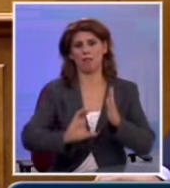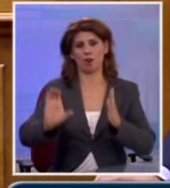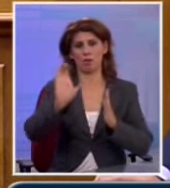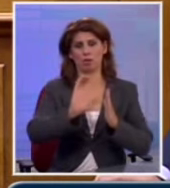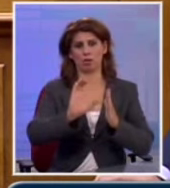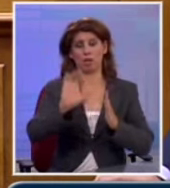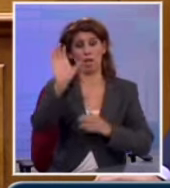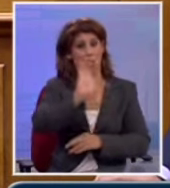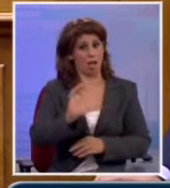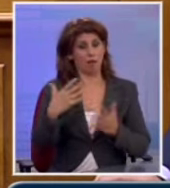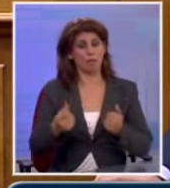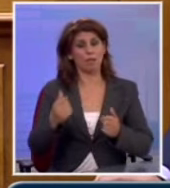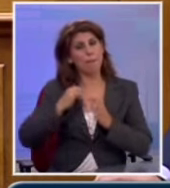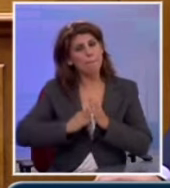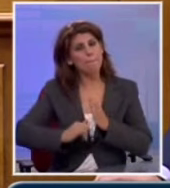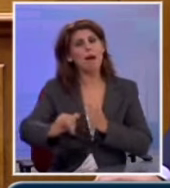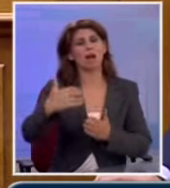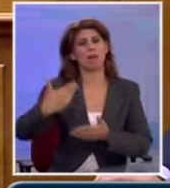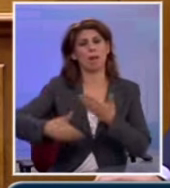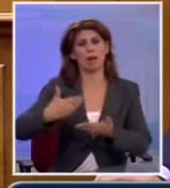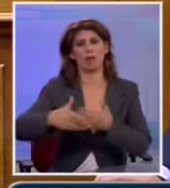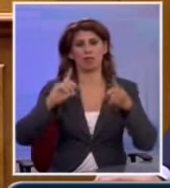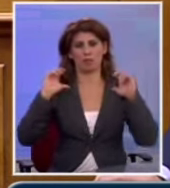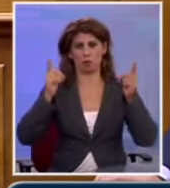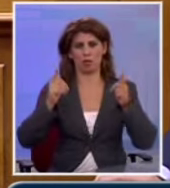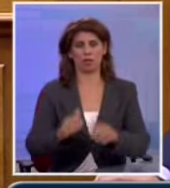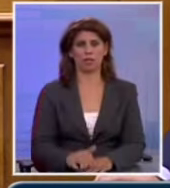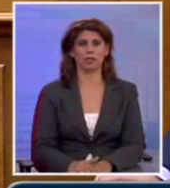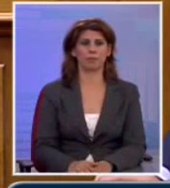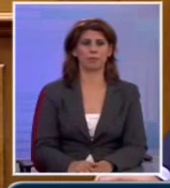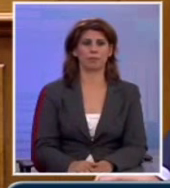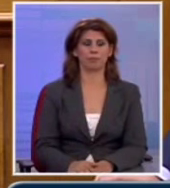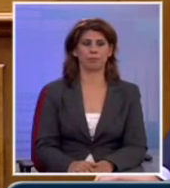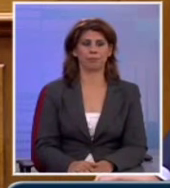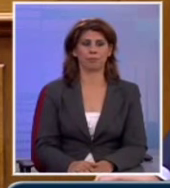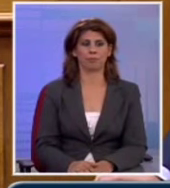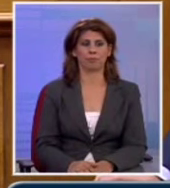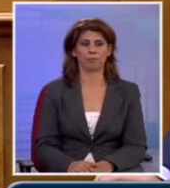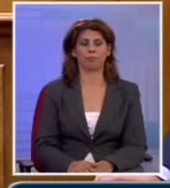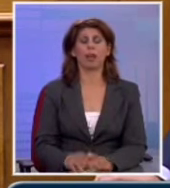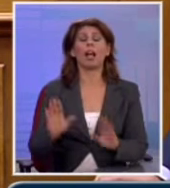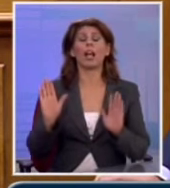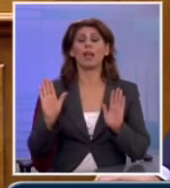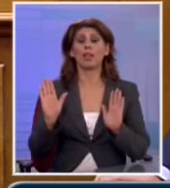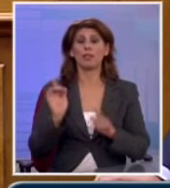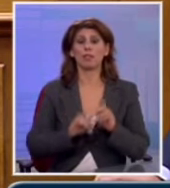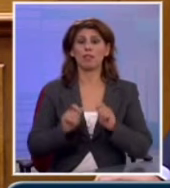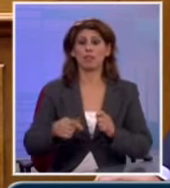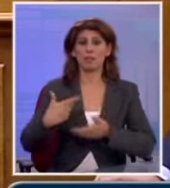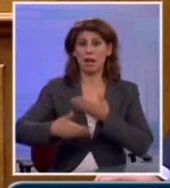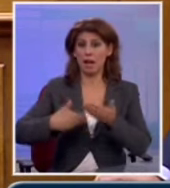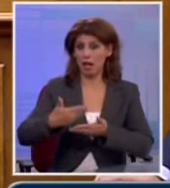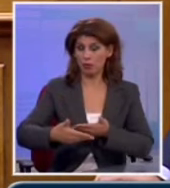Η Ευρώπη έχει μια μακρά παράδοση δημοκρατίας. Δεν την αίσθησε αυτήν την